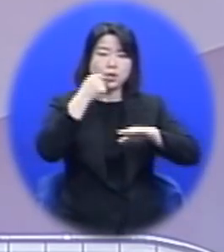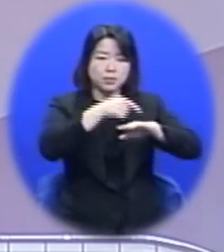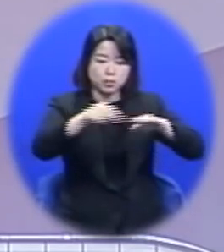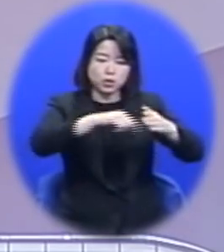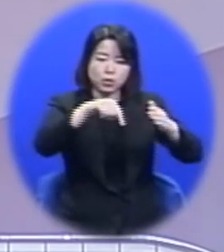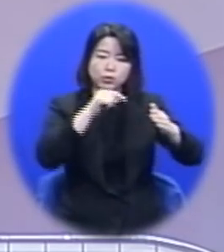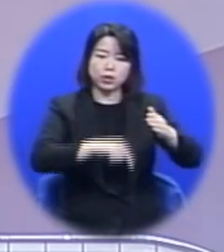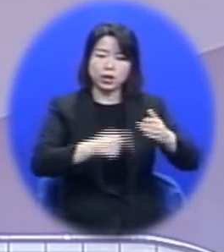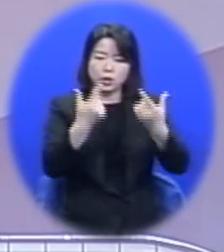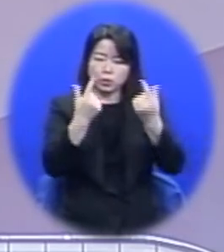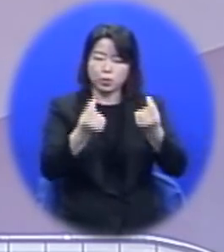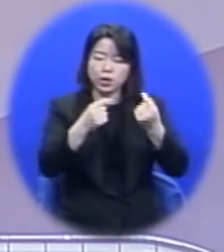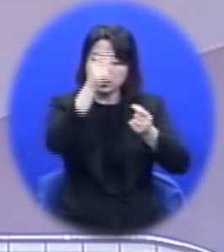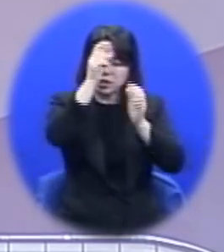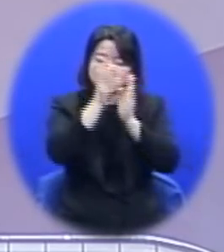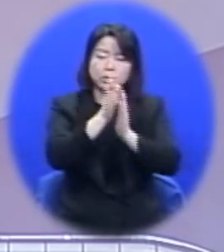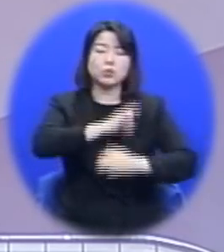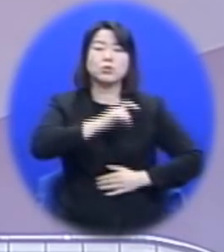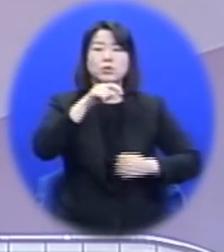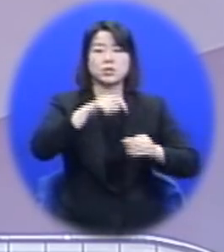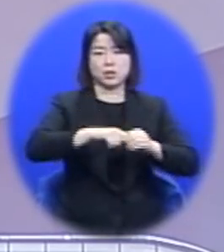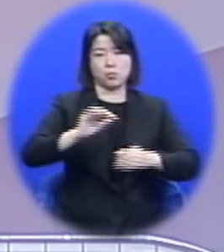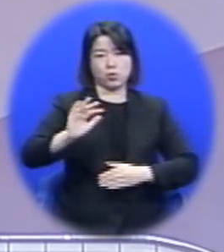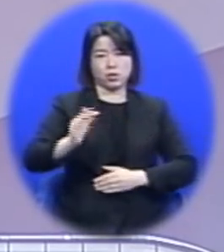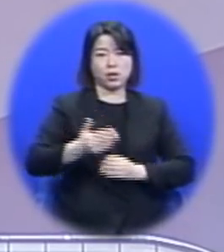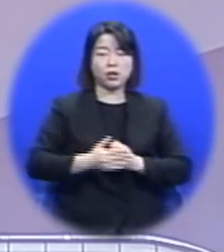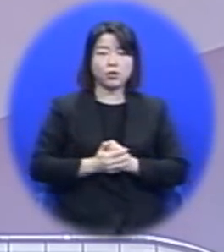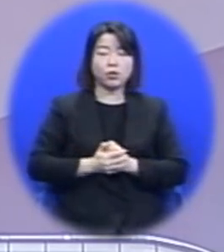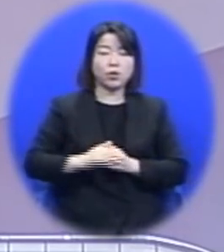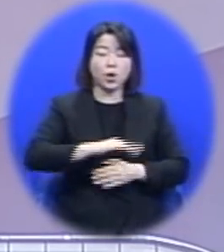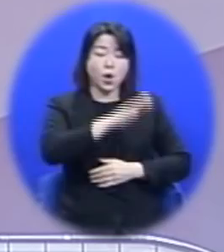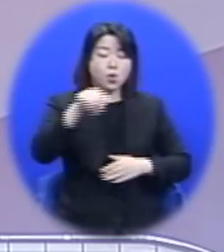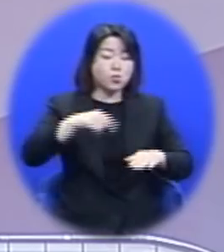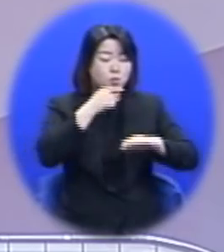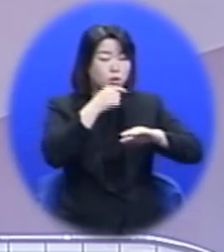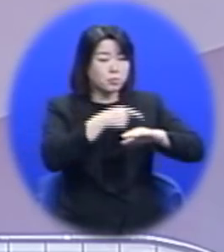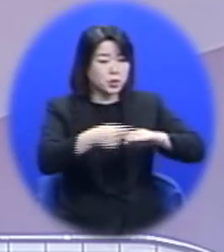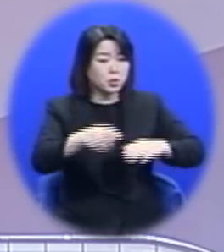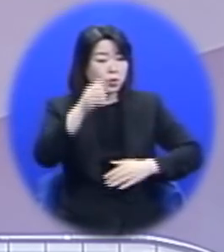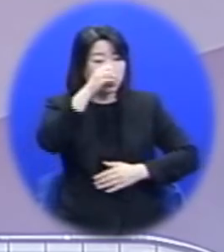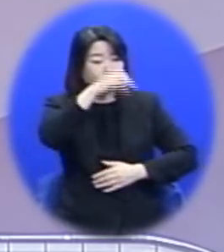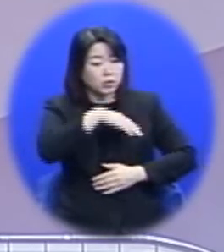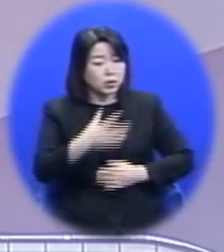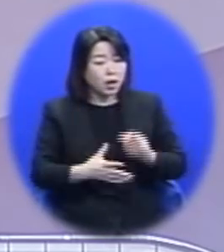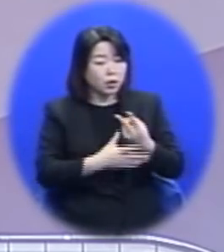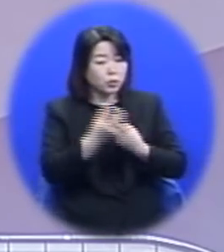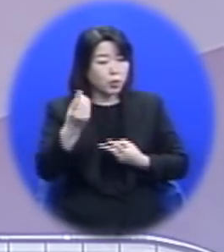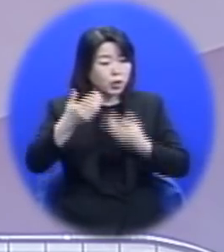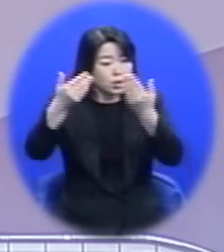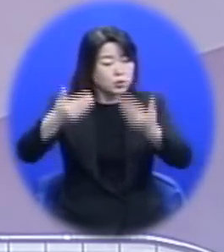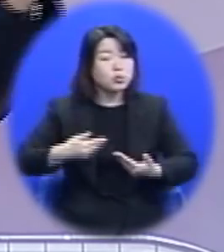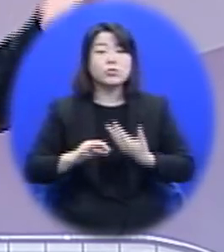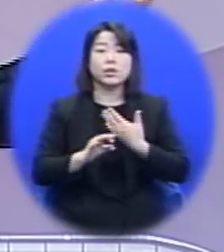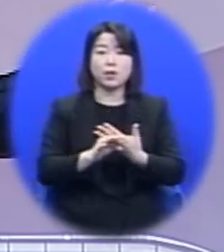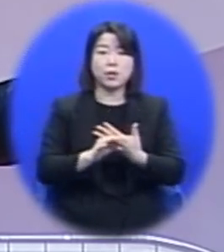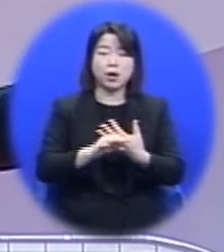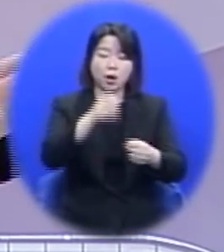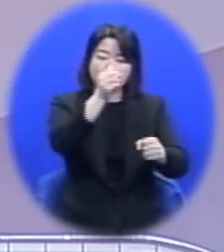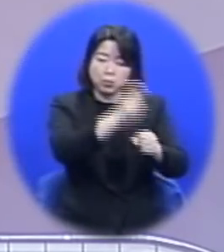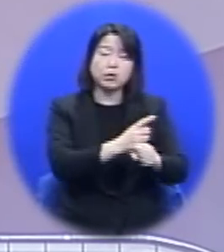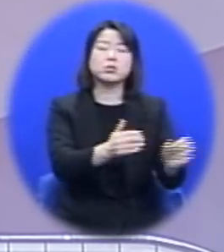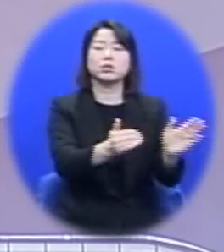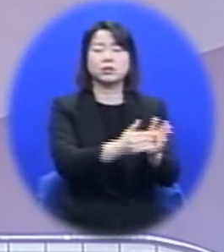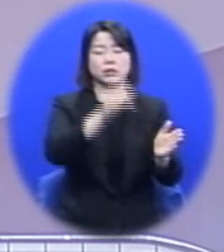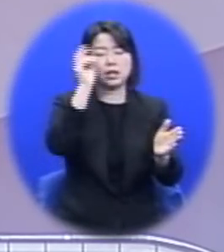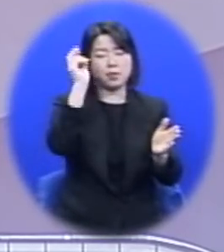겁니다. 하나님이 만약에 우리 민족을 그냥 통일시켜 주시려고만 했다면 저는 벌써 끝났을